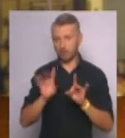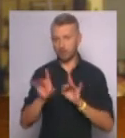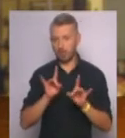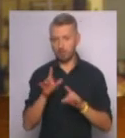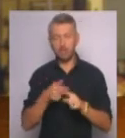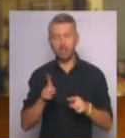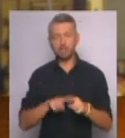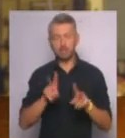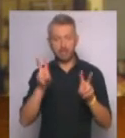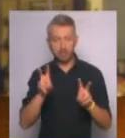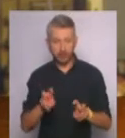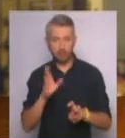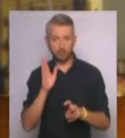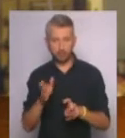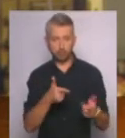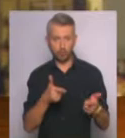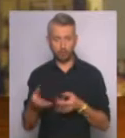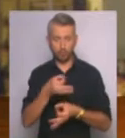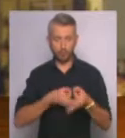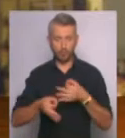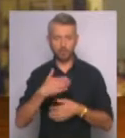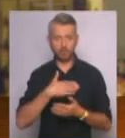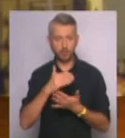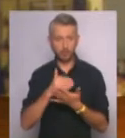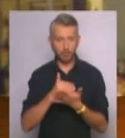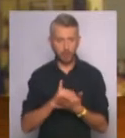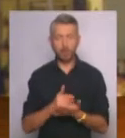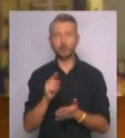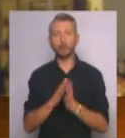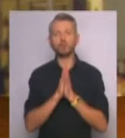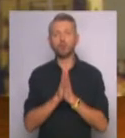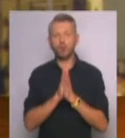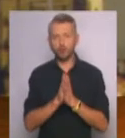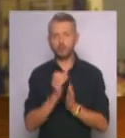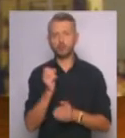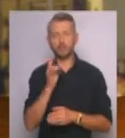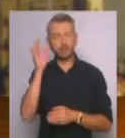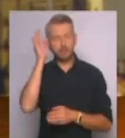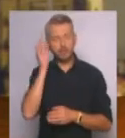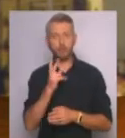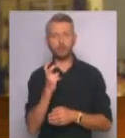ми сьогодні також будемо готові підняти у нашому прямому ефірі. Тож прошу, будь ласка, ще раз нагадаю,